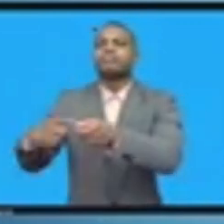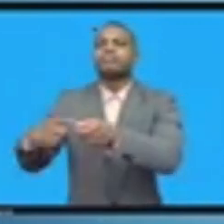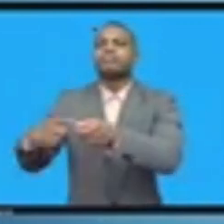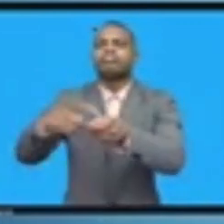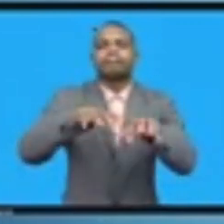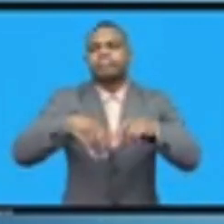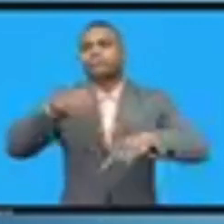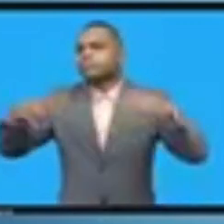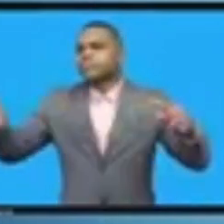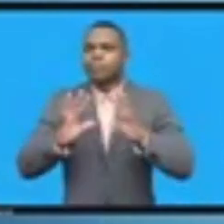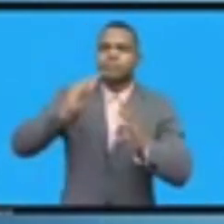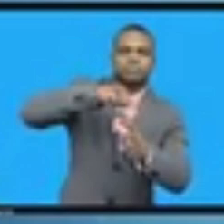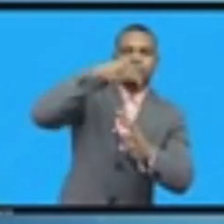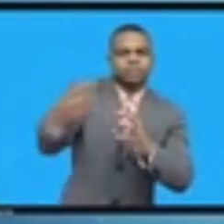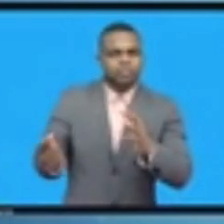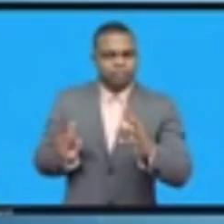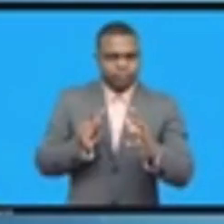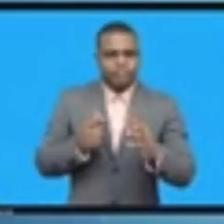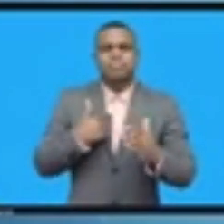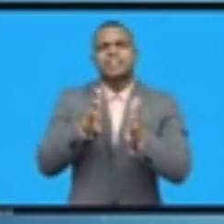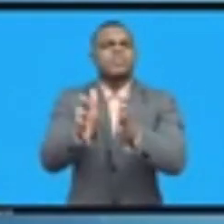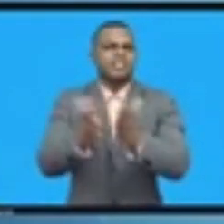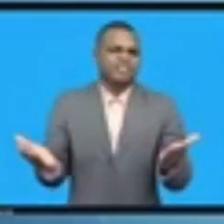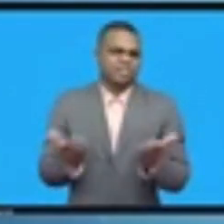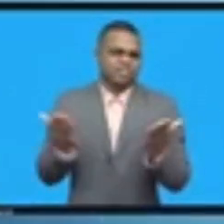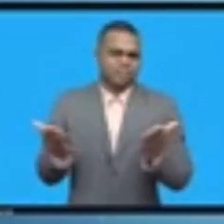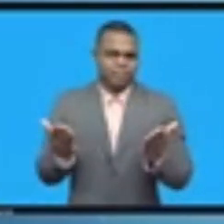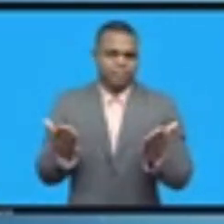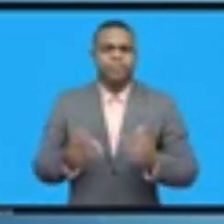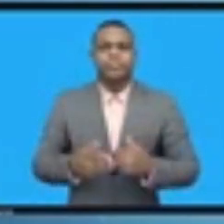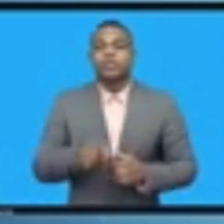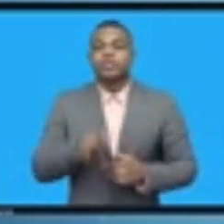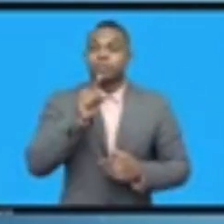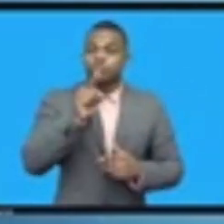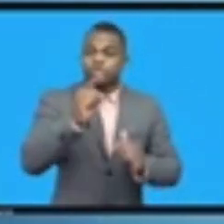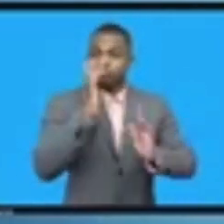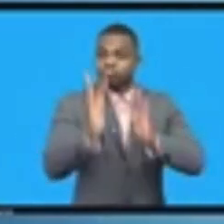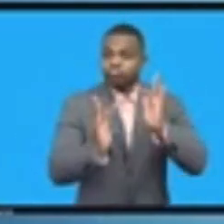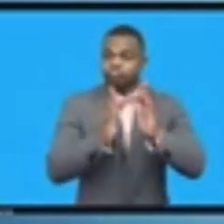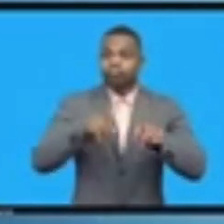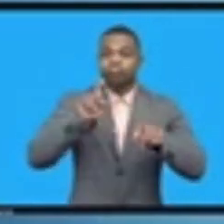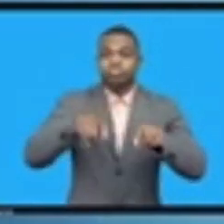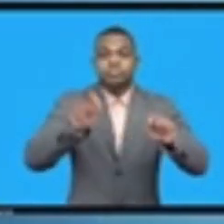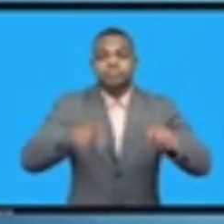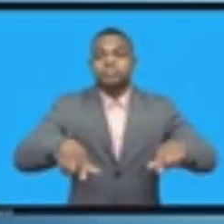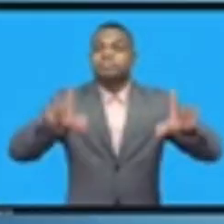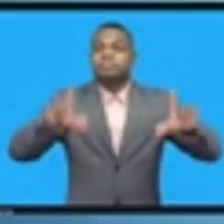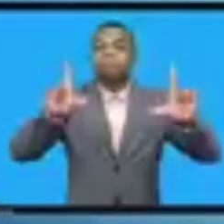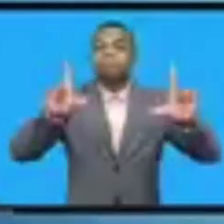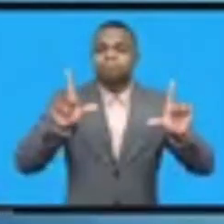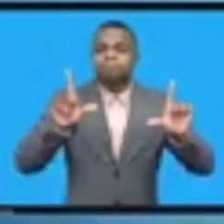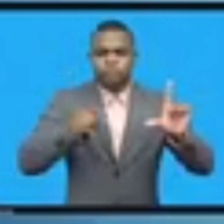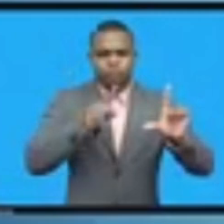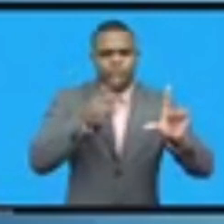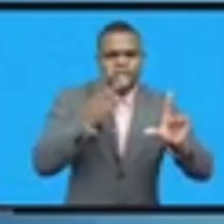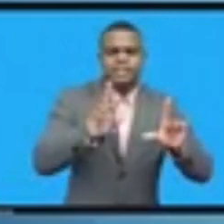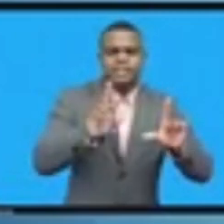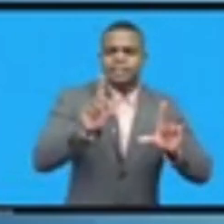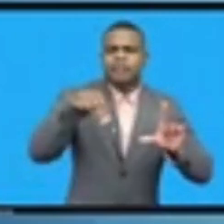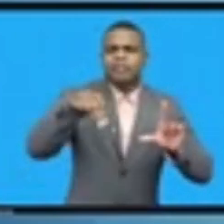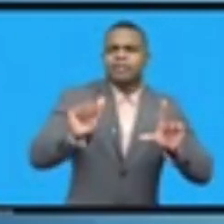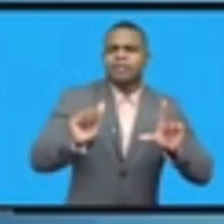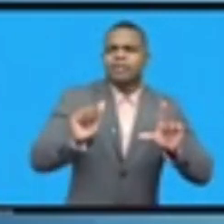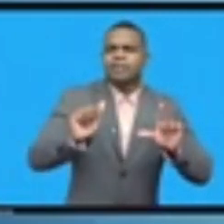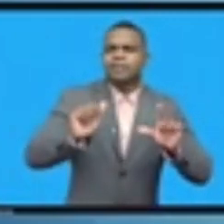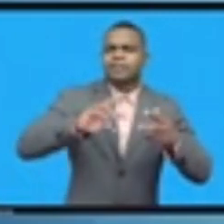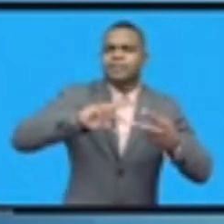果我们不用这些要素，那就不是一个互联网了。当我们考虑到我们在网上的时候，你